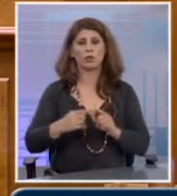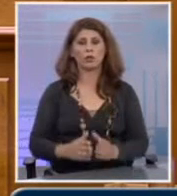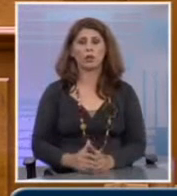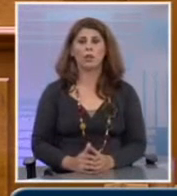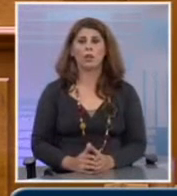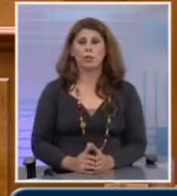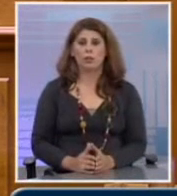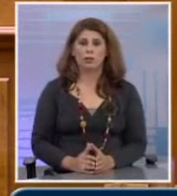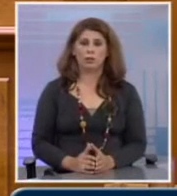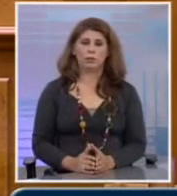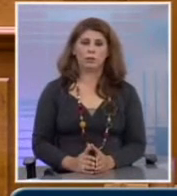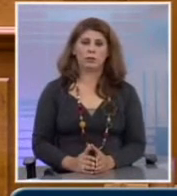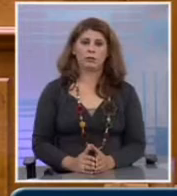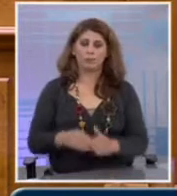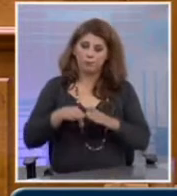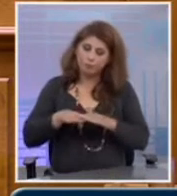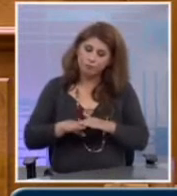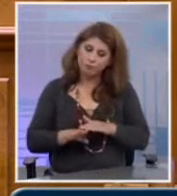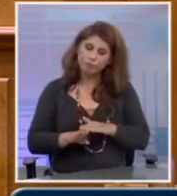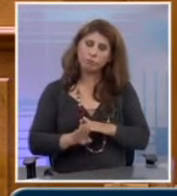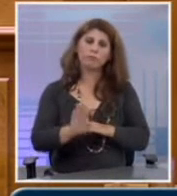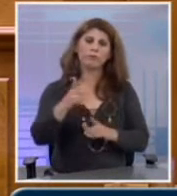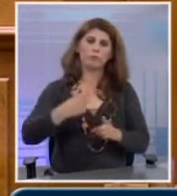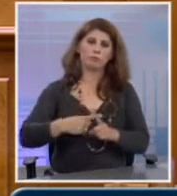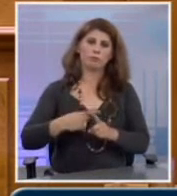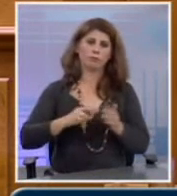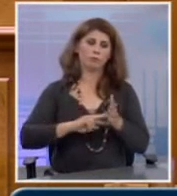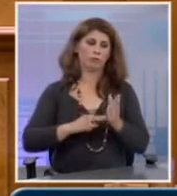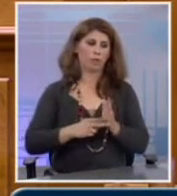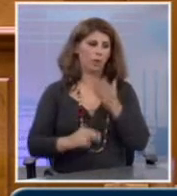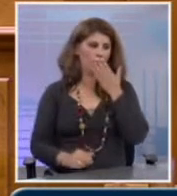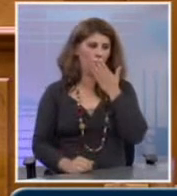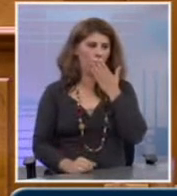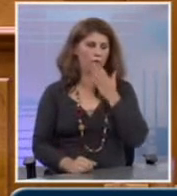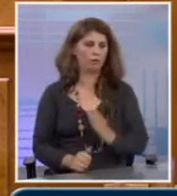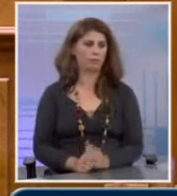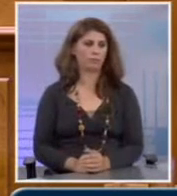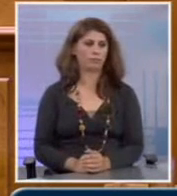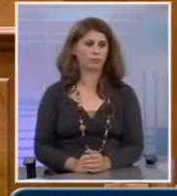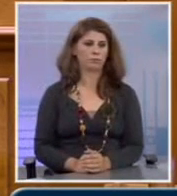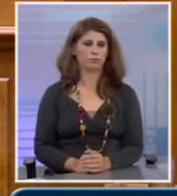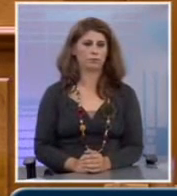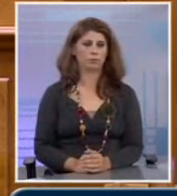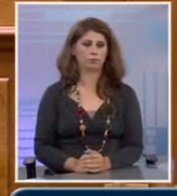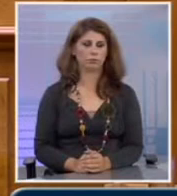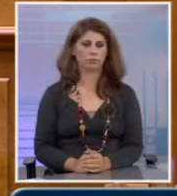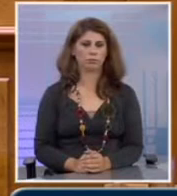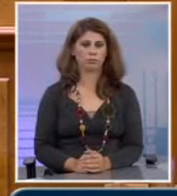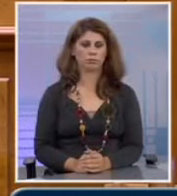κλείνει ένας κρίσιμος κύκλος στην πορεία ανάκαμψης της ελληνικής οικονομίας. Η αξιολόγηση...